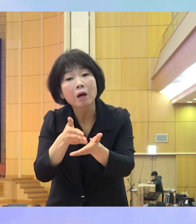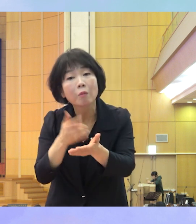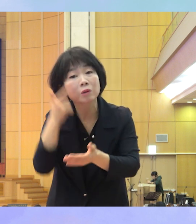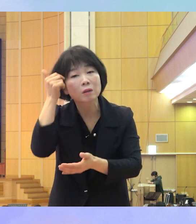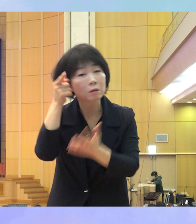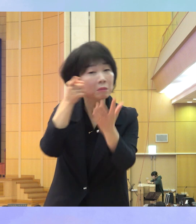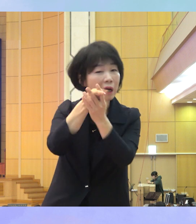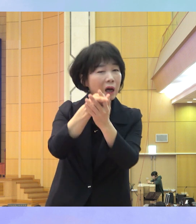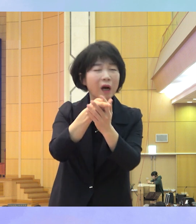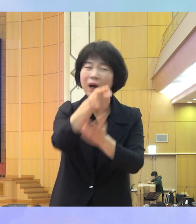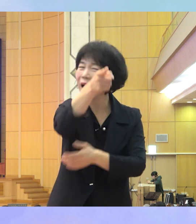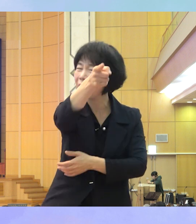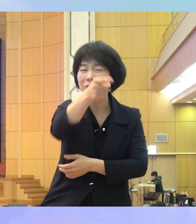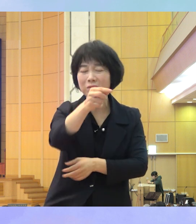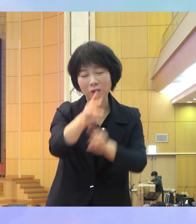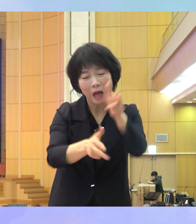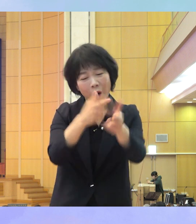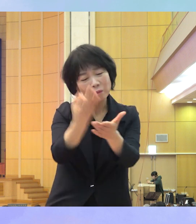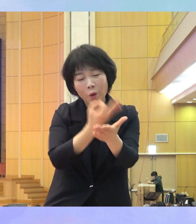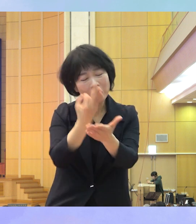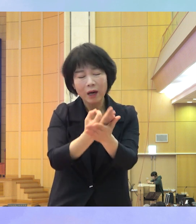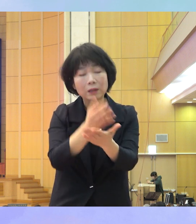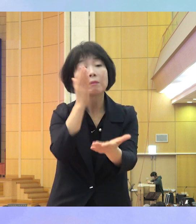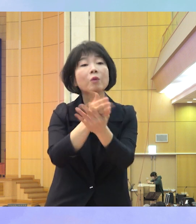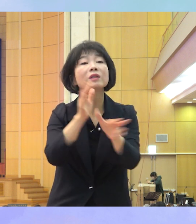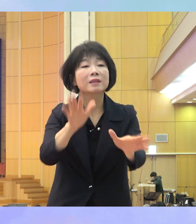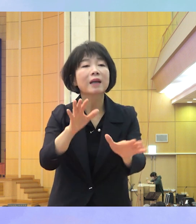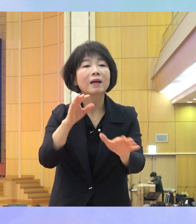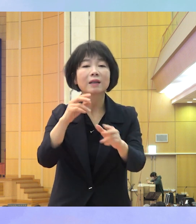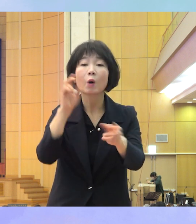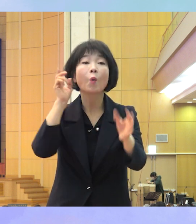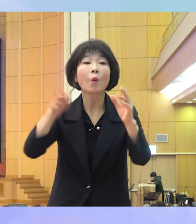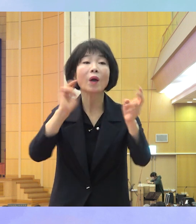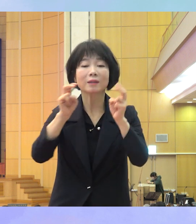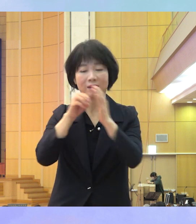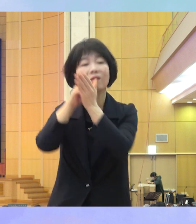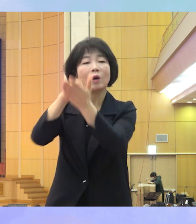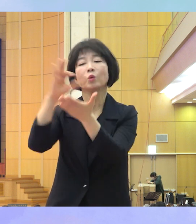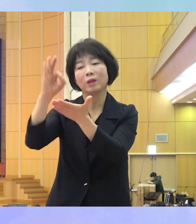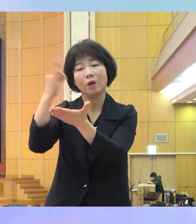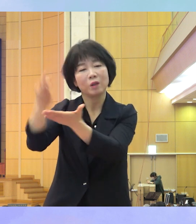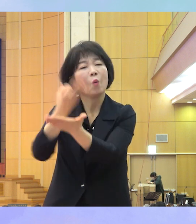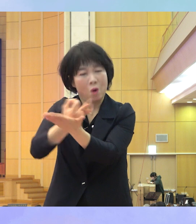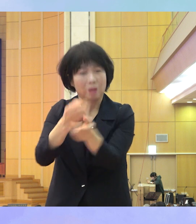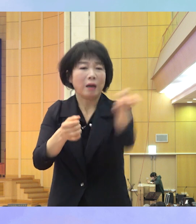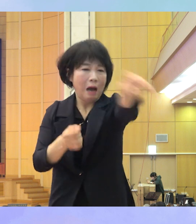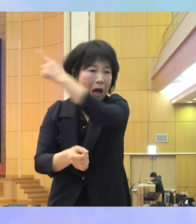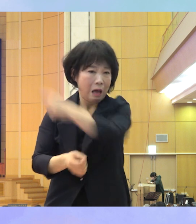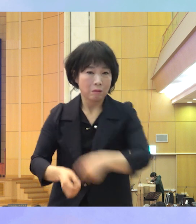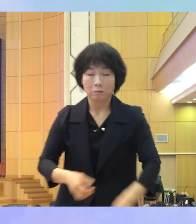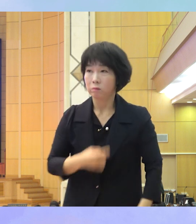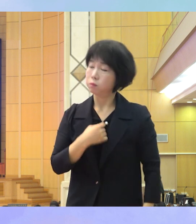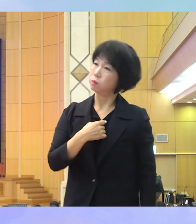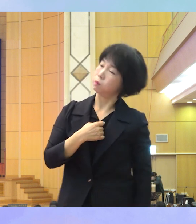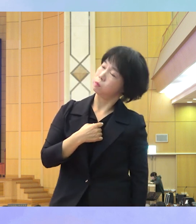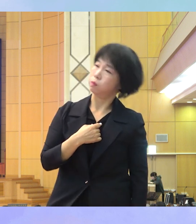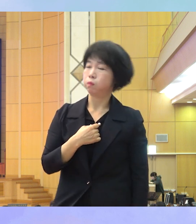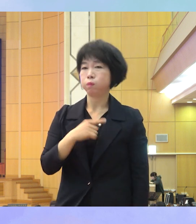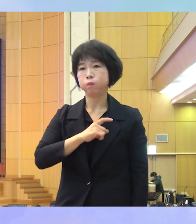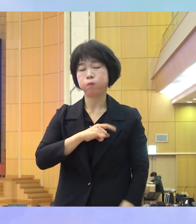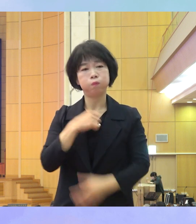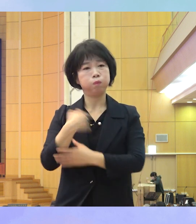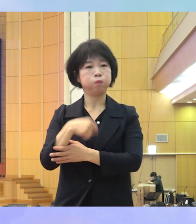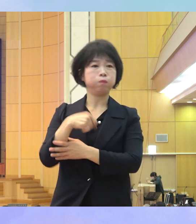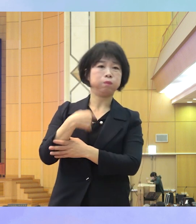목회자인데 하나님의 종으로서 왜 그런 말 했겠어요. 그렇죠? 그러니까 어떤 경우에는 사업을